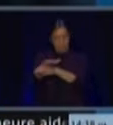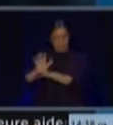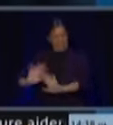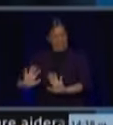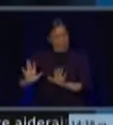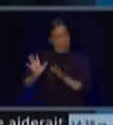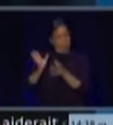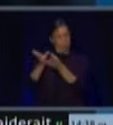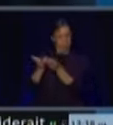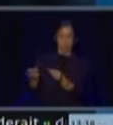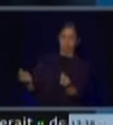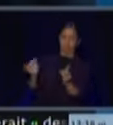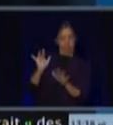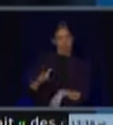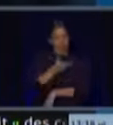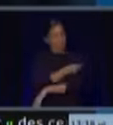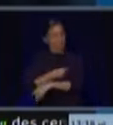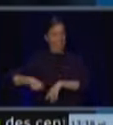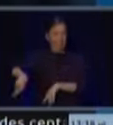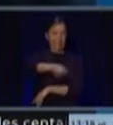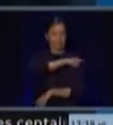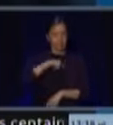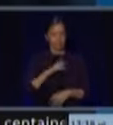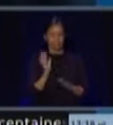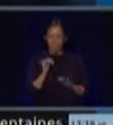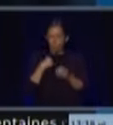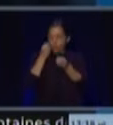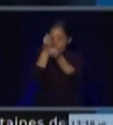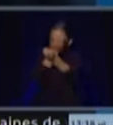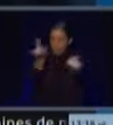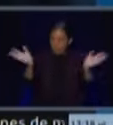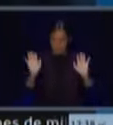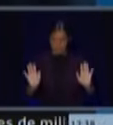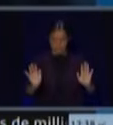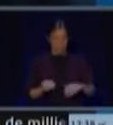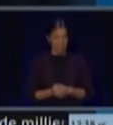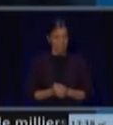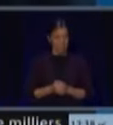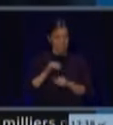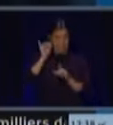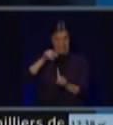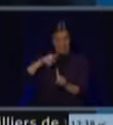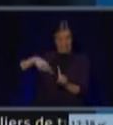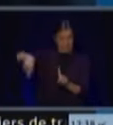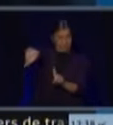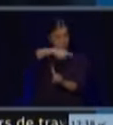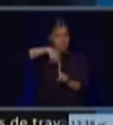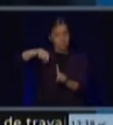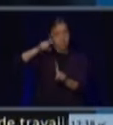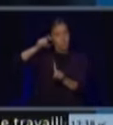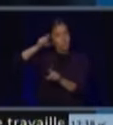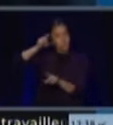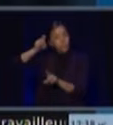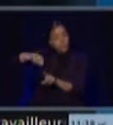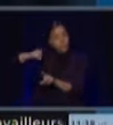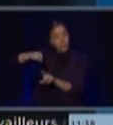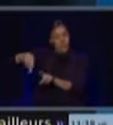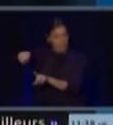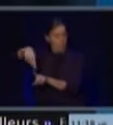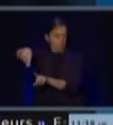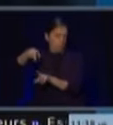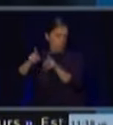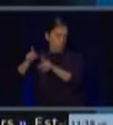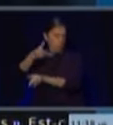vaccination obligatoire pour certaines catégories, mais on continue à offrir une offre accessible. On va continuer à aller dans les quartiers